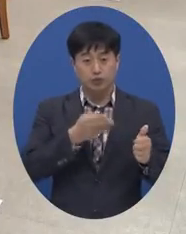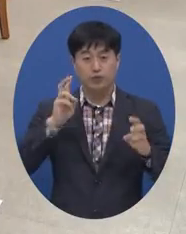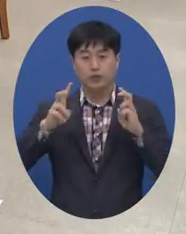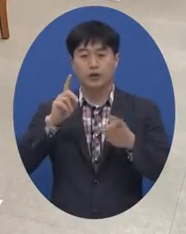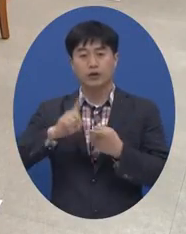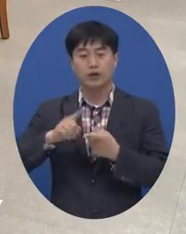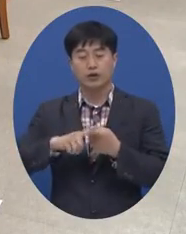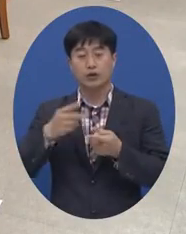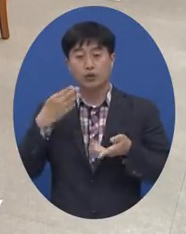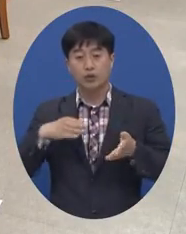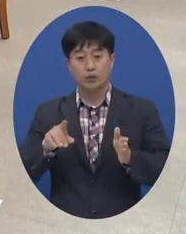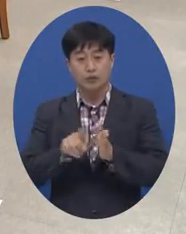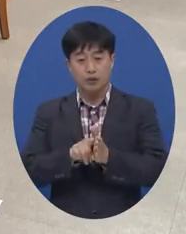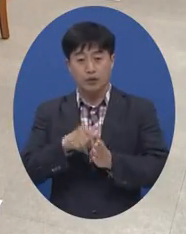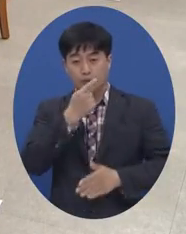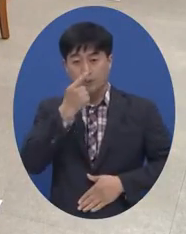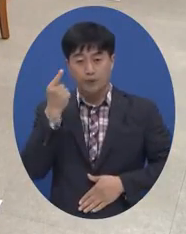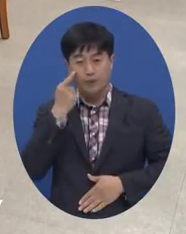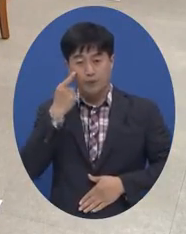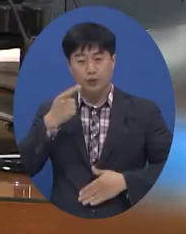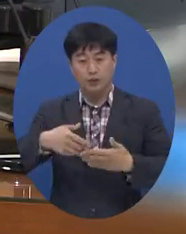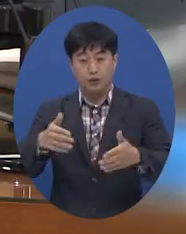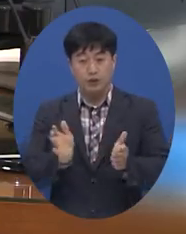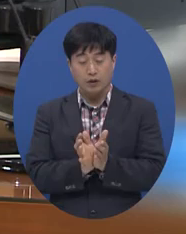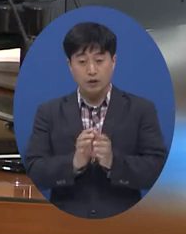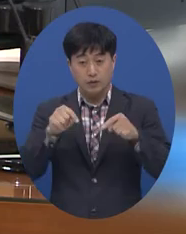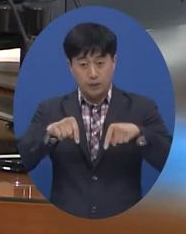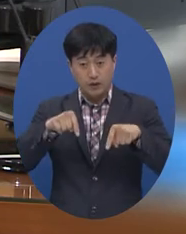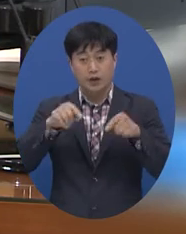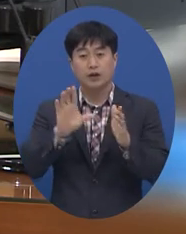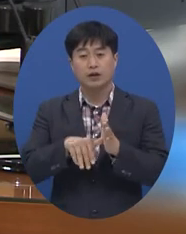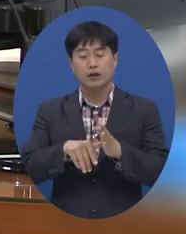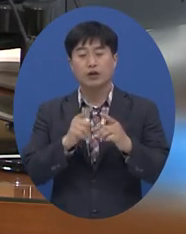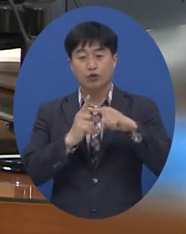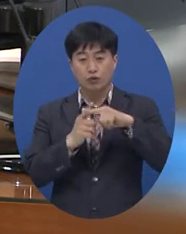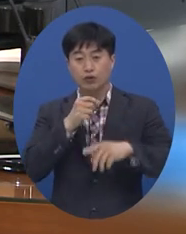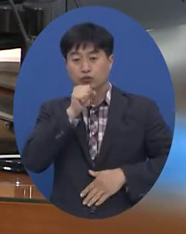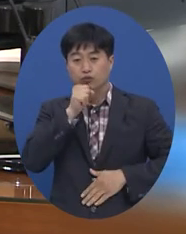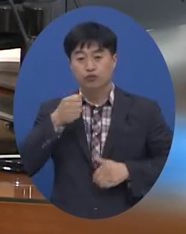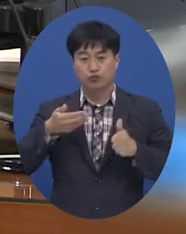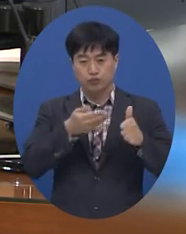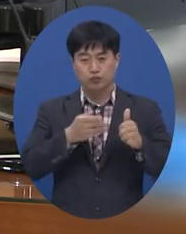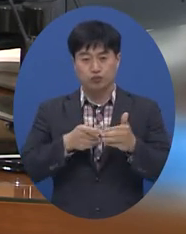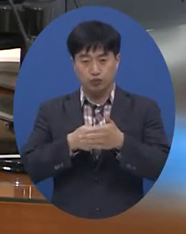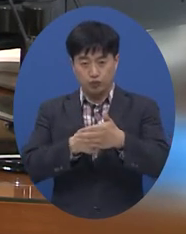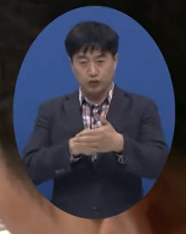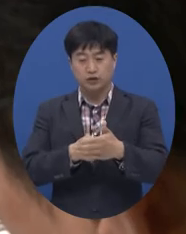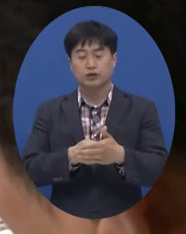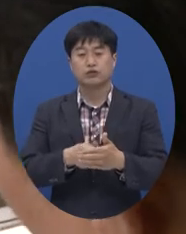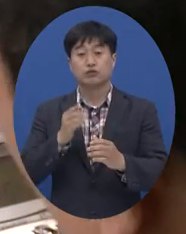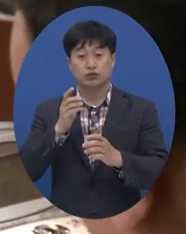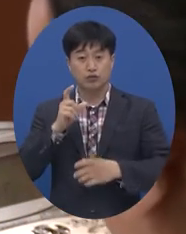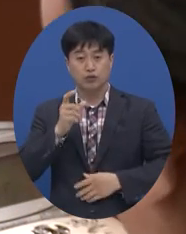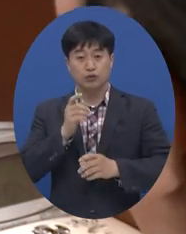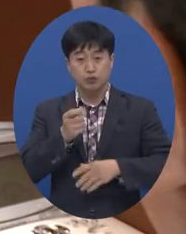대해 경기도 신용보증재단 보증심사 시 우대 가점을 부여하는 방안을 추진하고